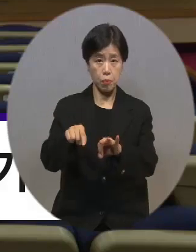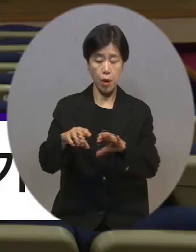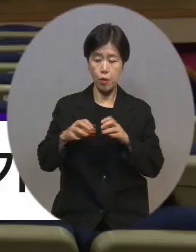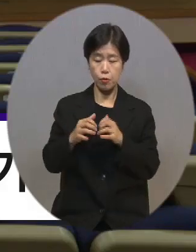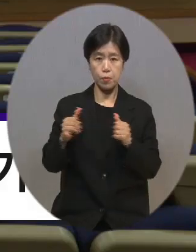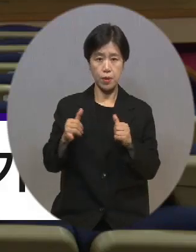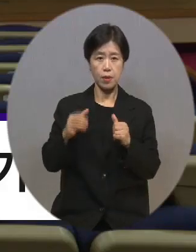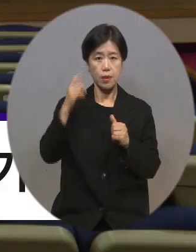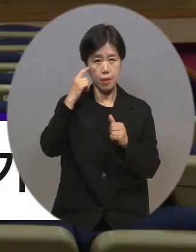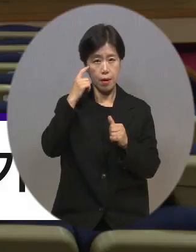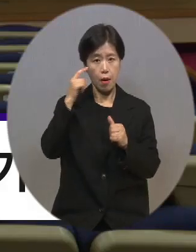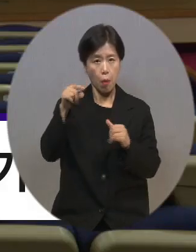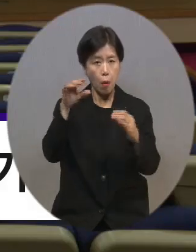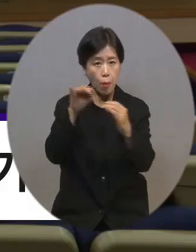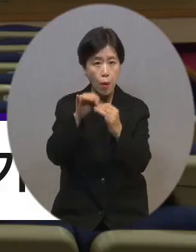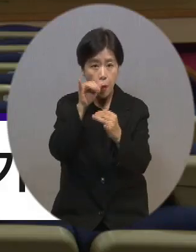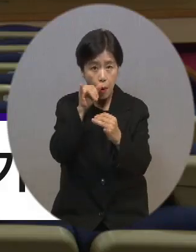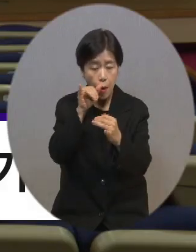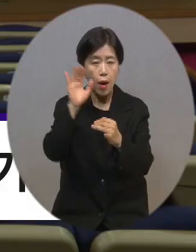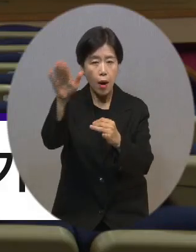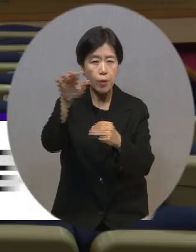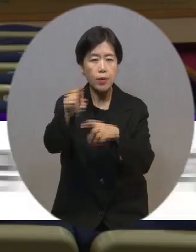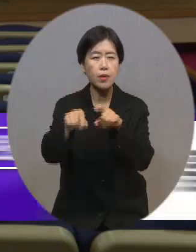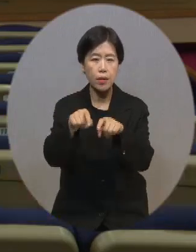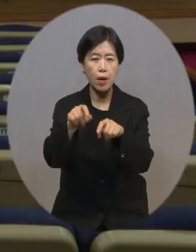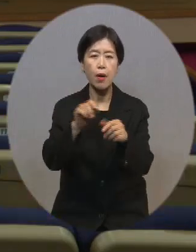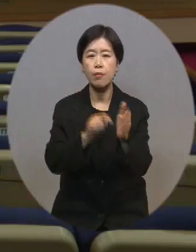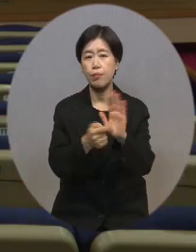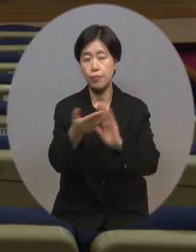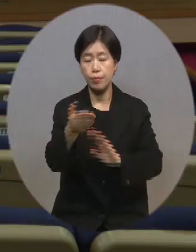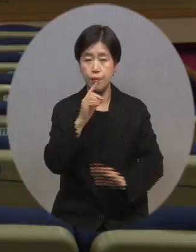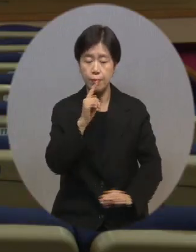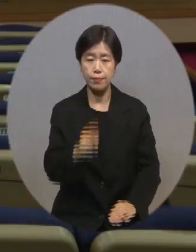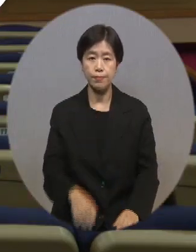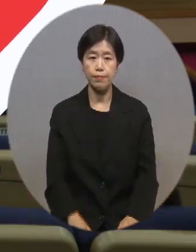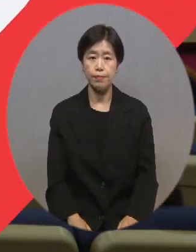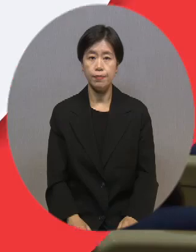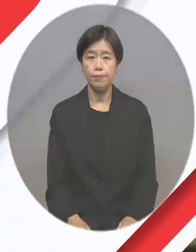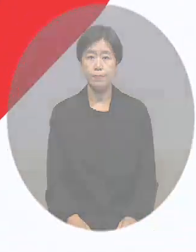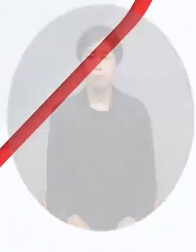통일의 행동과 실천으로 이어지도록 노력하겠다고 밝혔습니다.